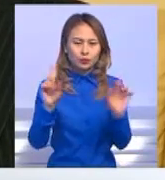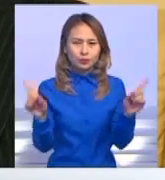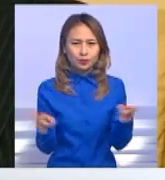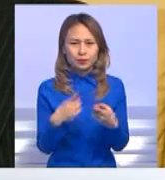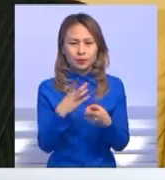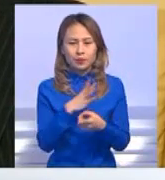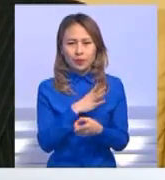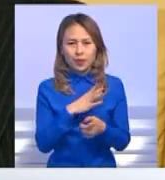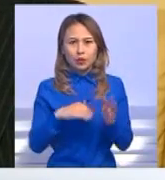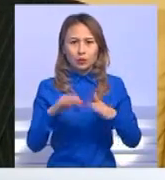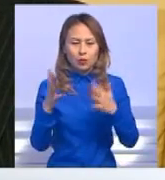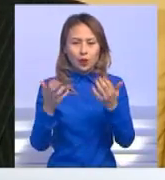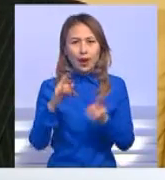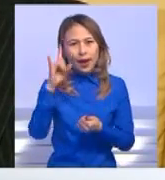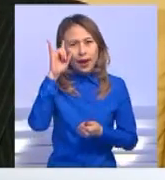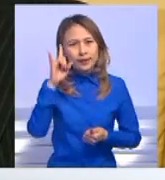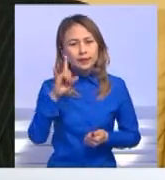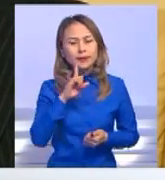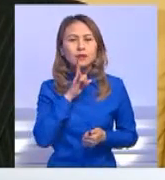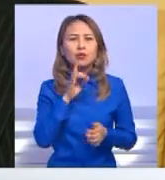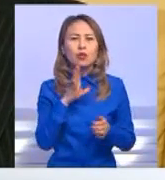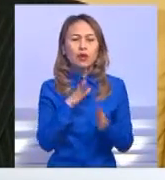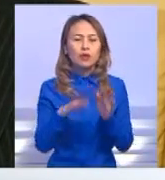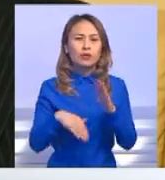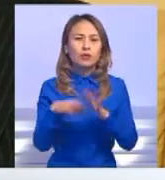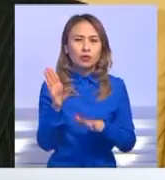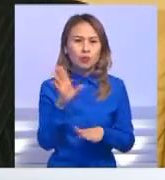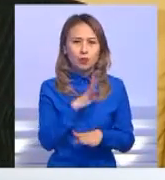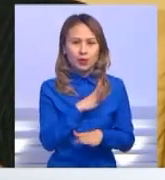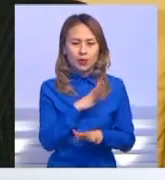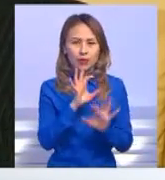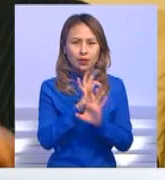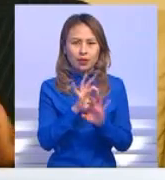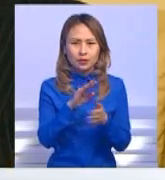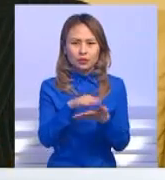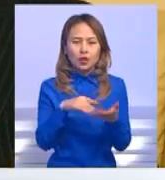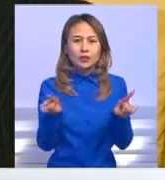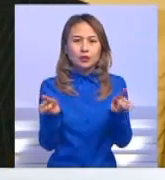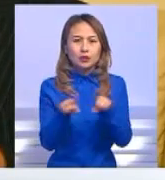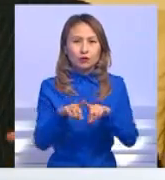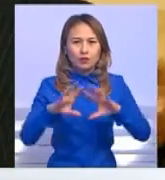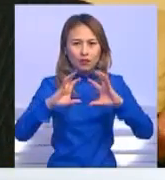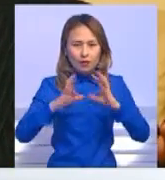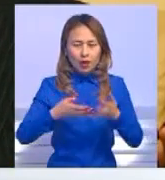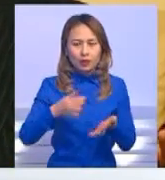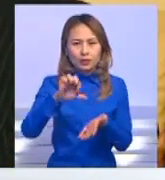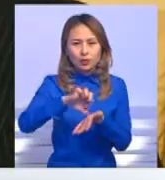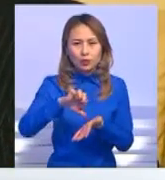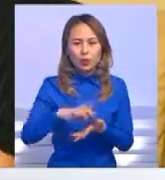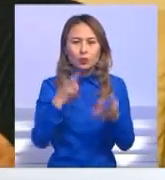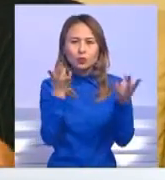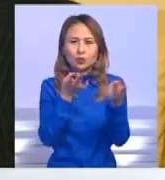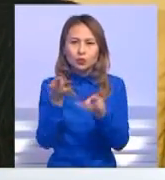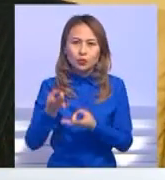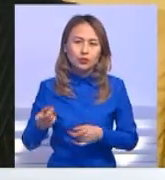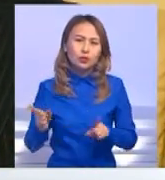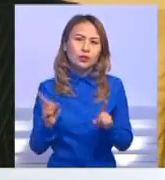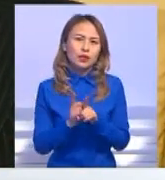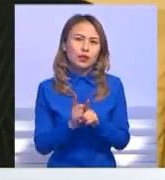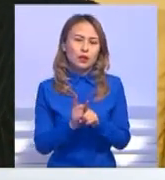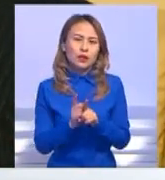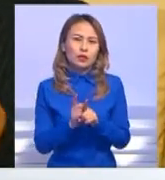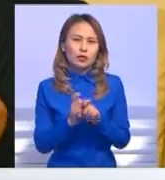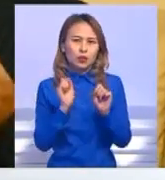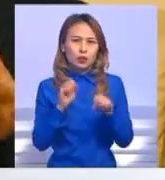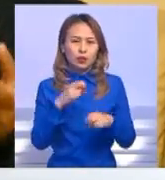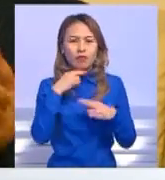алды. Бұл Қазақстанның экономикалық өсуіне де ықпал ететін болады. Осылайша ол халықтың негізгі қажеттіліктерін қанағаттандыруға баса